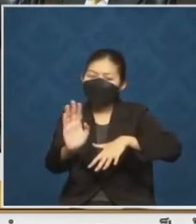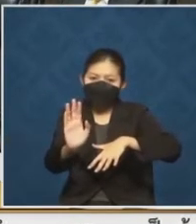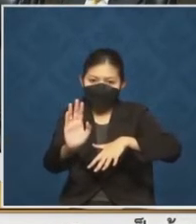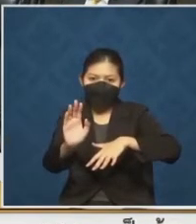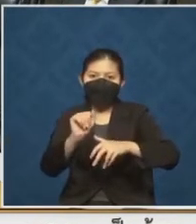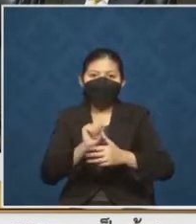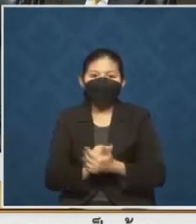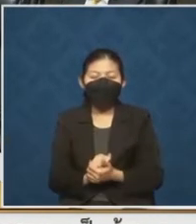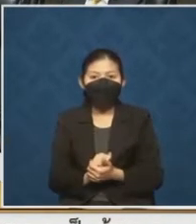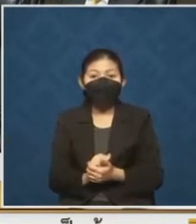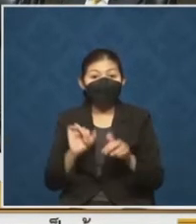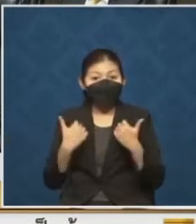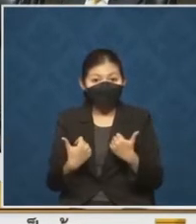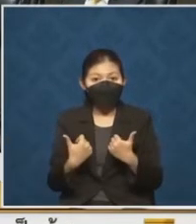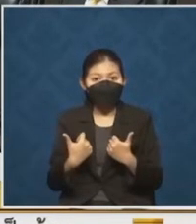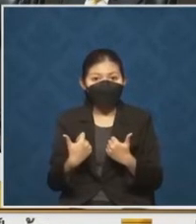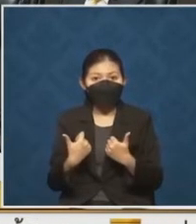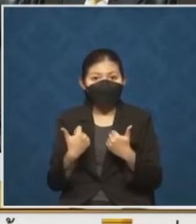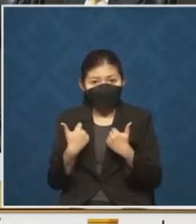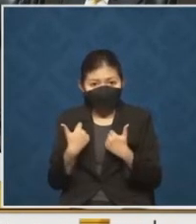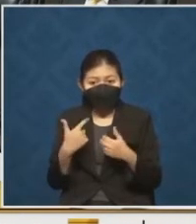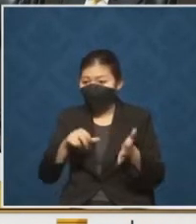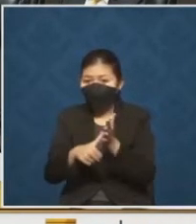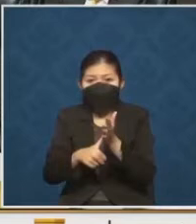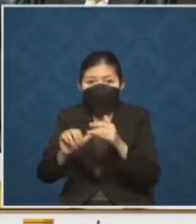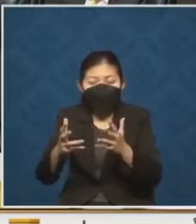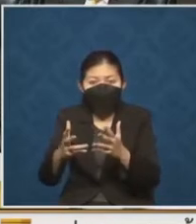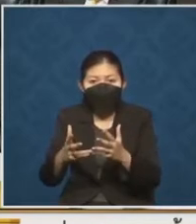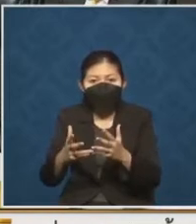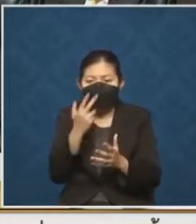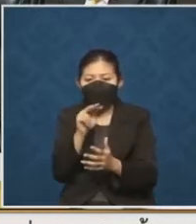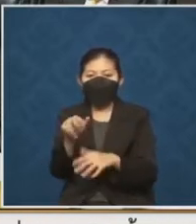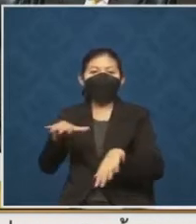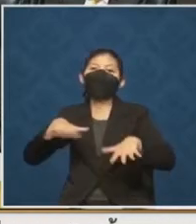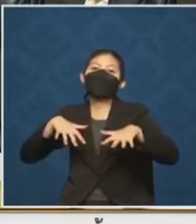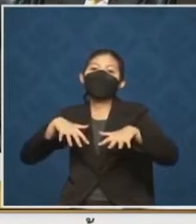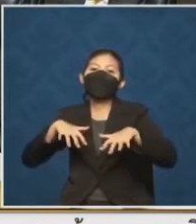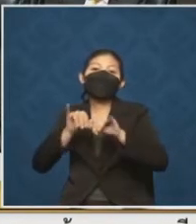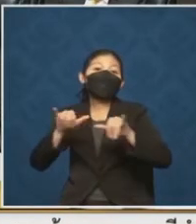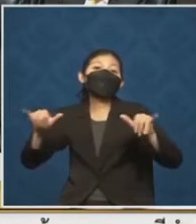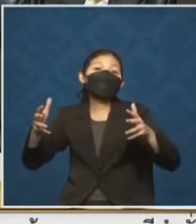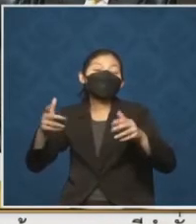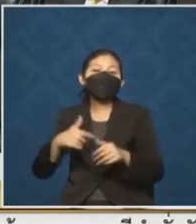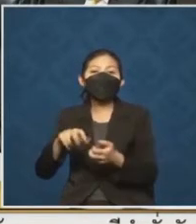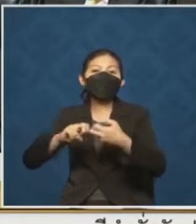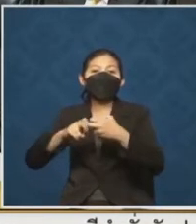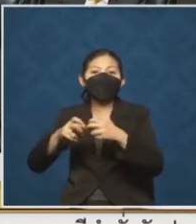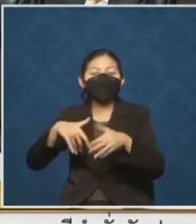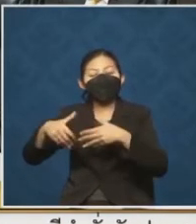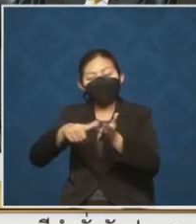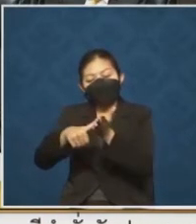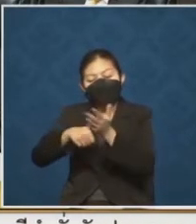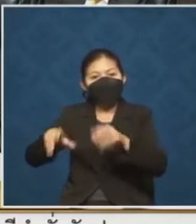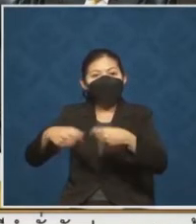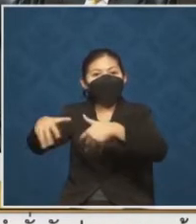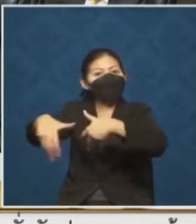ปกติครับอย่าเห็นว่าความเสียหายของพี่น้องประชาชนการเจ็บป่วยการตายของไม่ต้องประชาชน